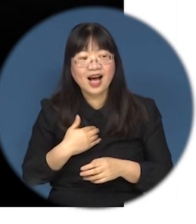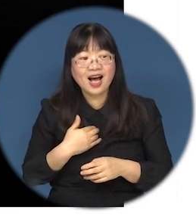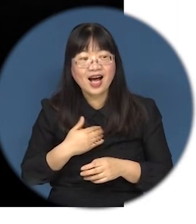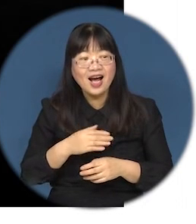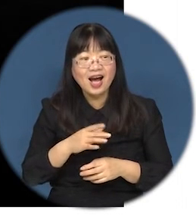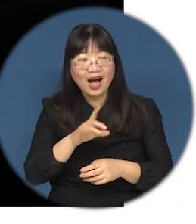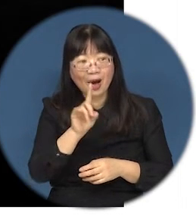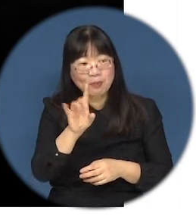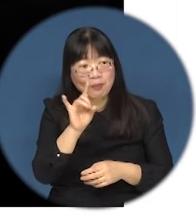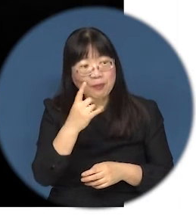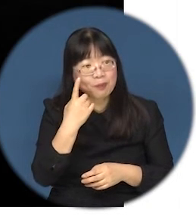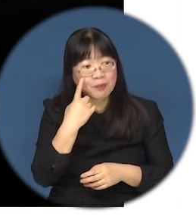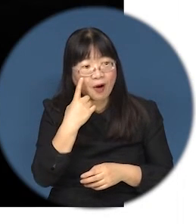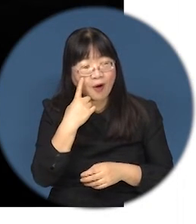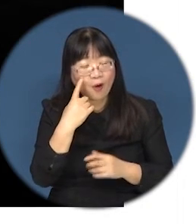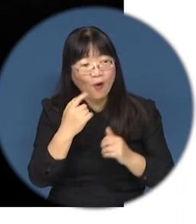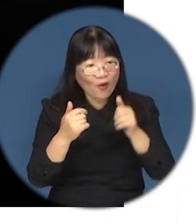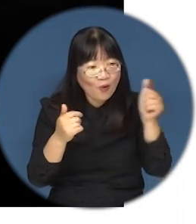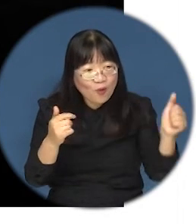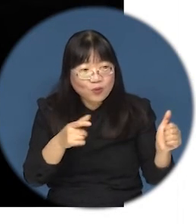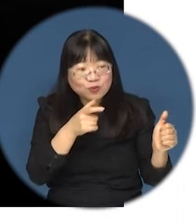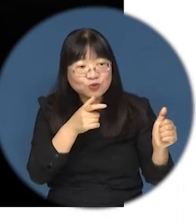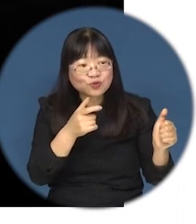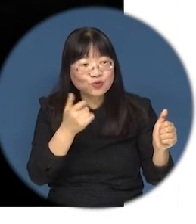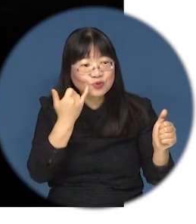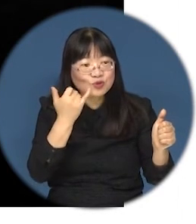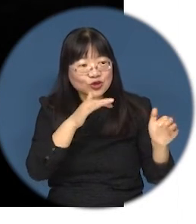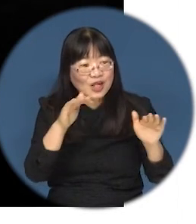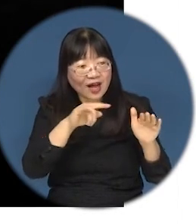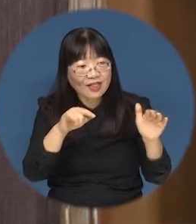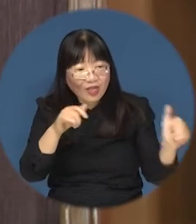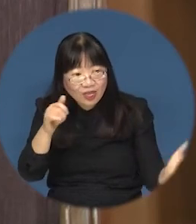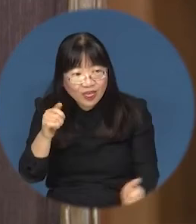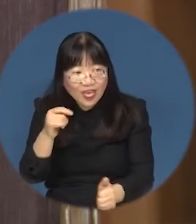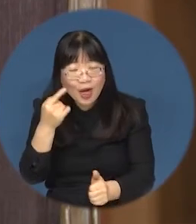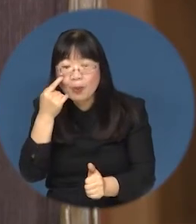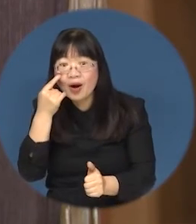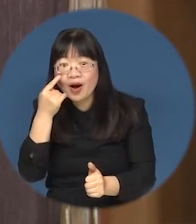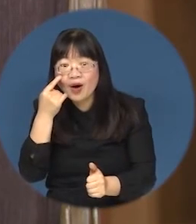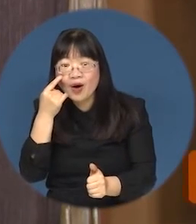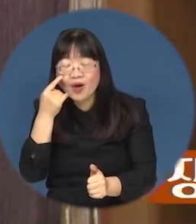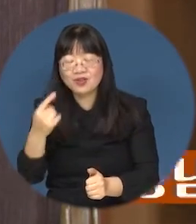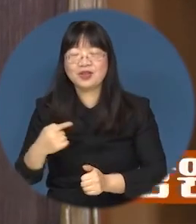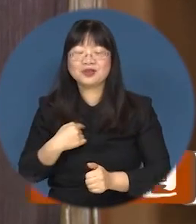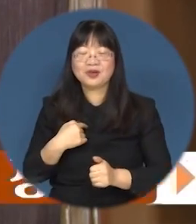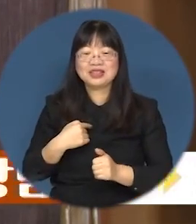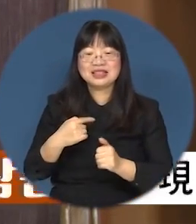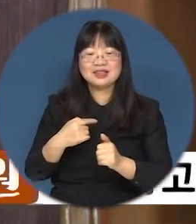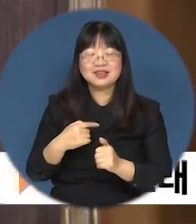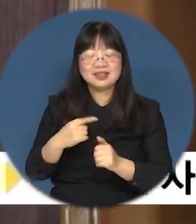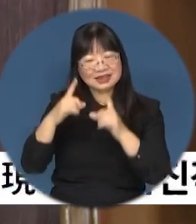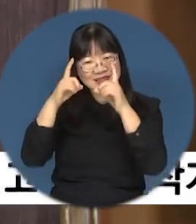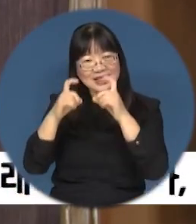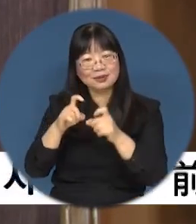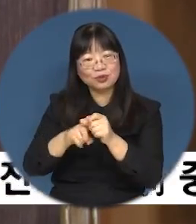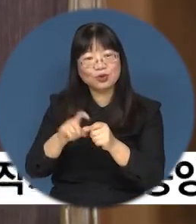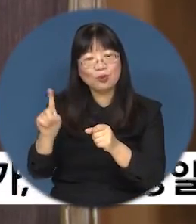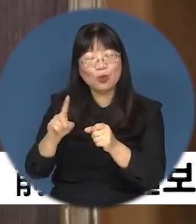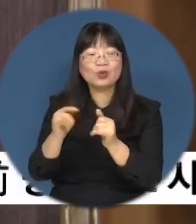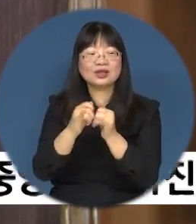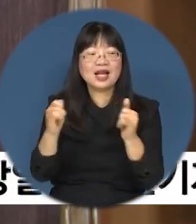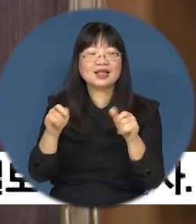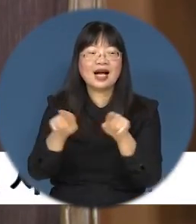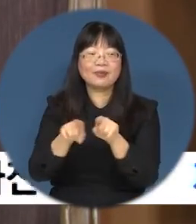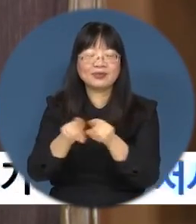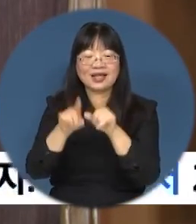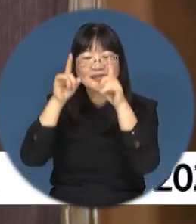그래서 저는 그 좀 그래도 그림이라는 게 휴머니티한 거 예, 예. 그런 쪽을 많이 저는